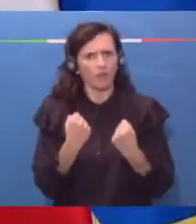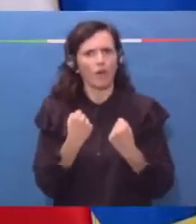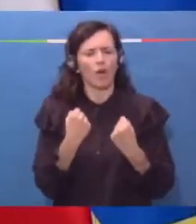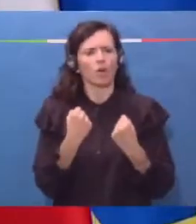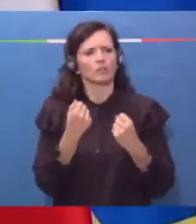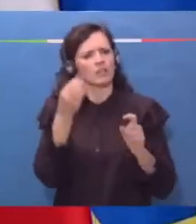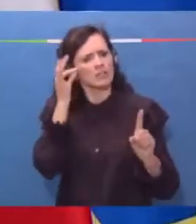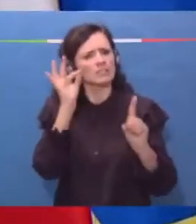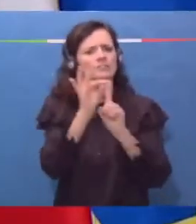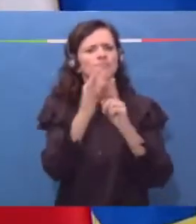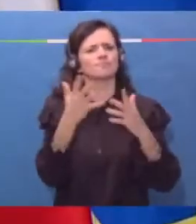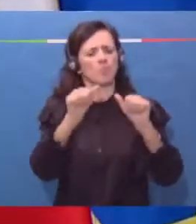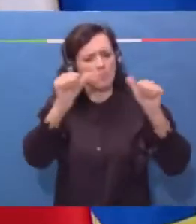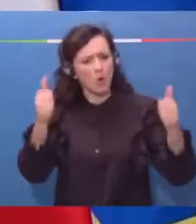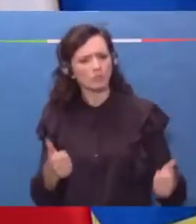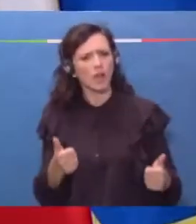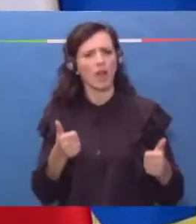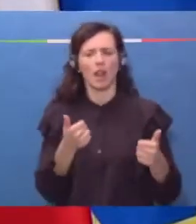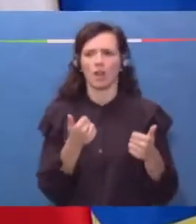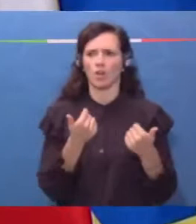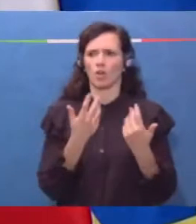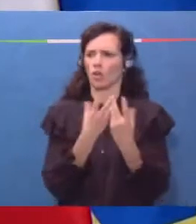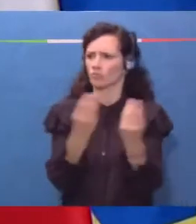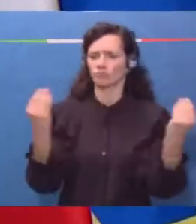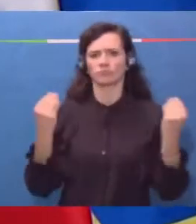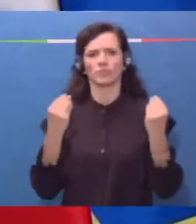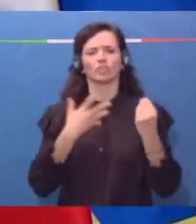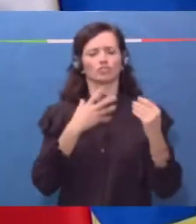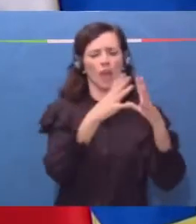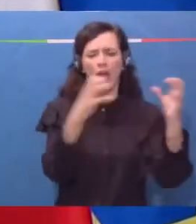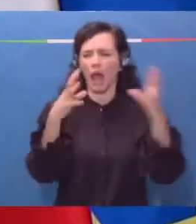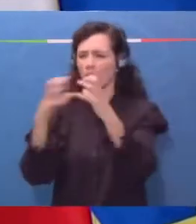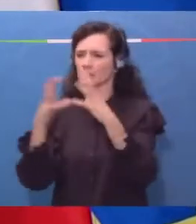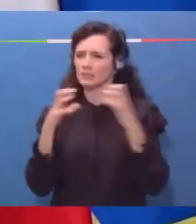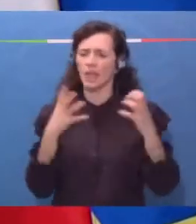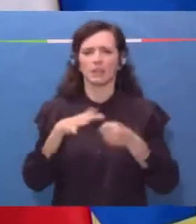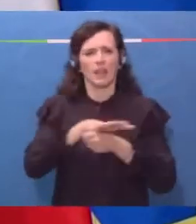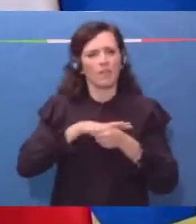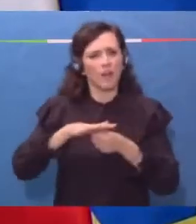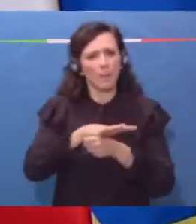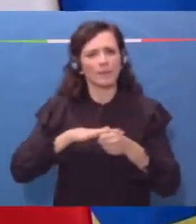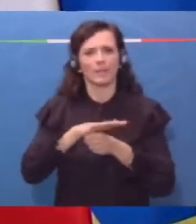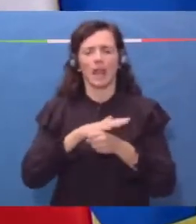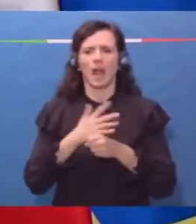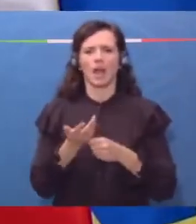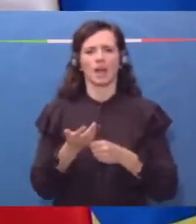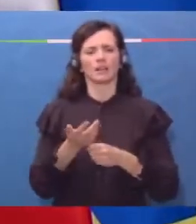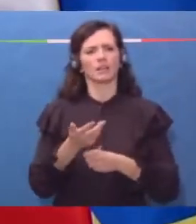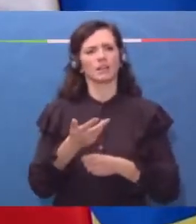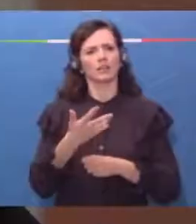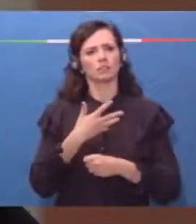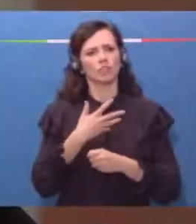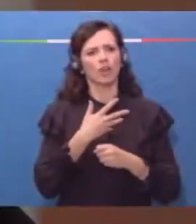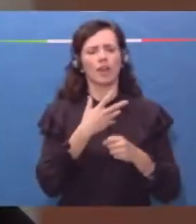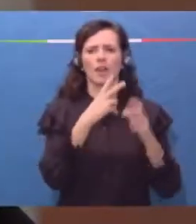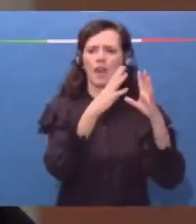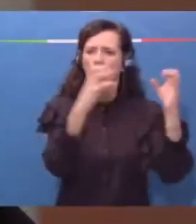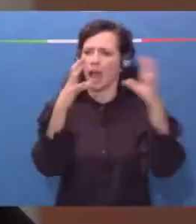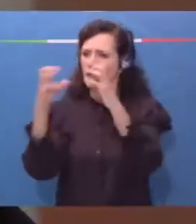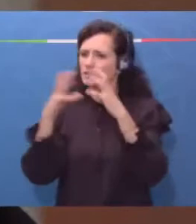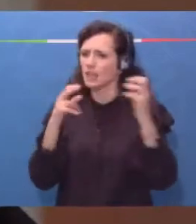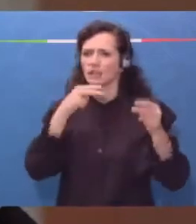modello pluralistico con delle aziende familiari, delle denominazioni